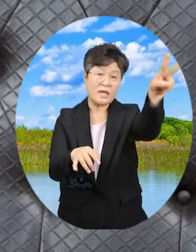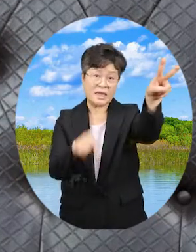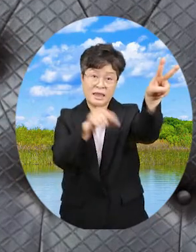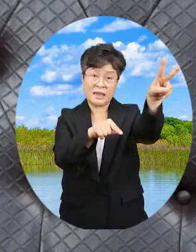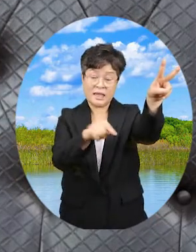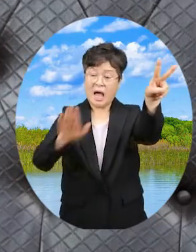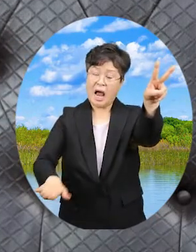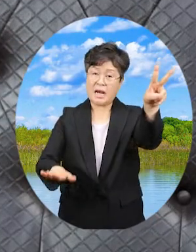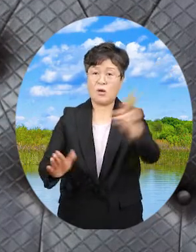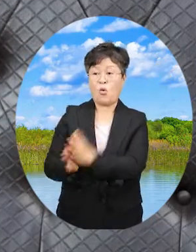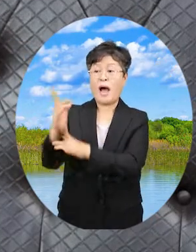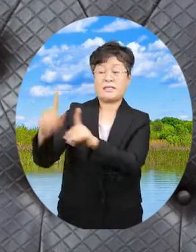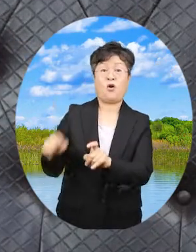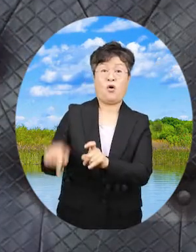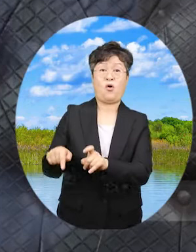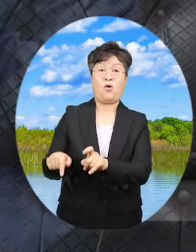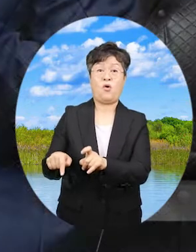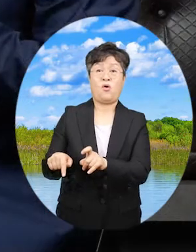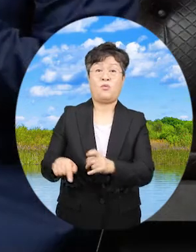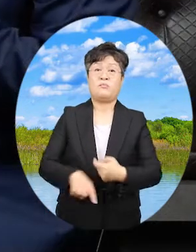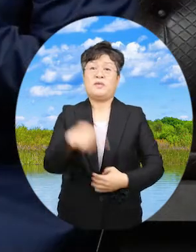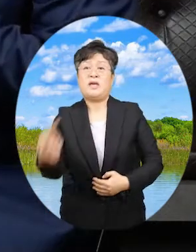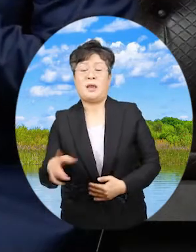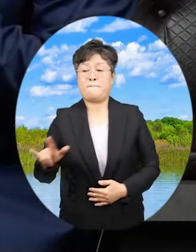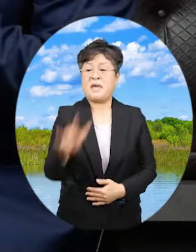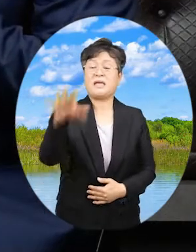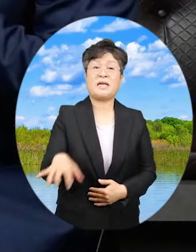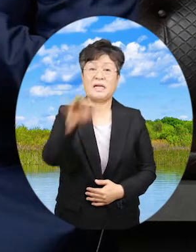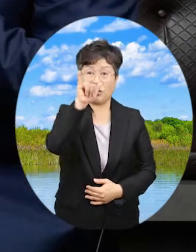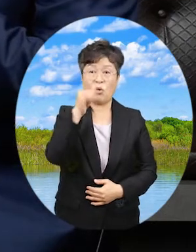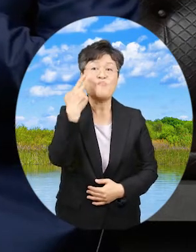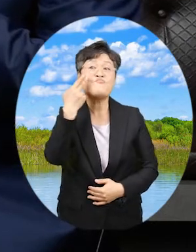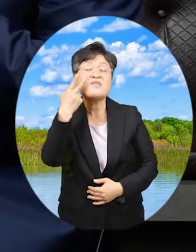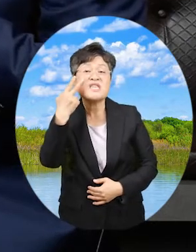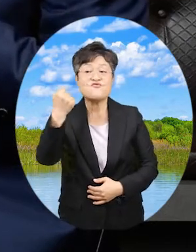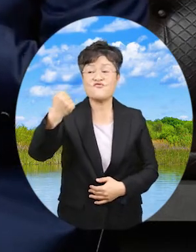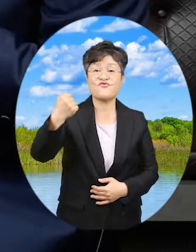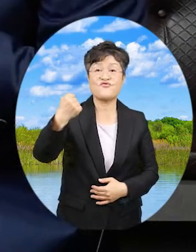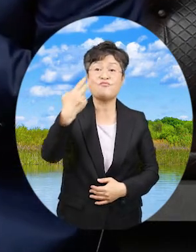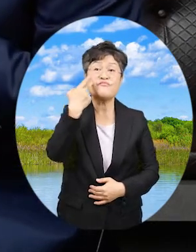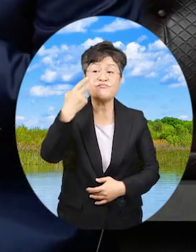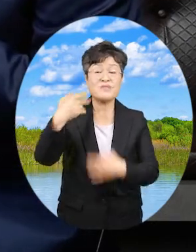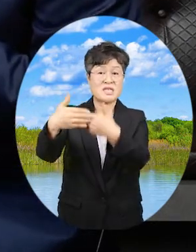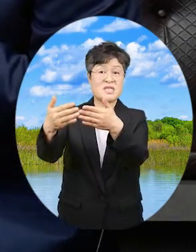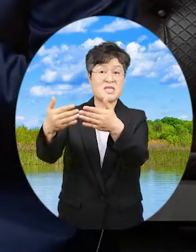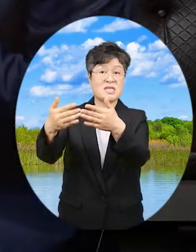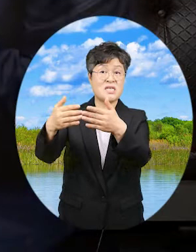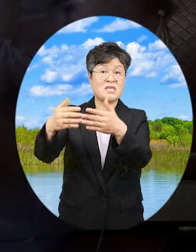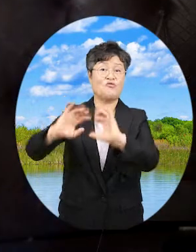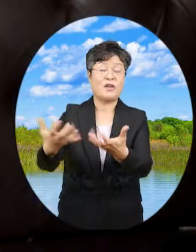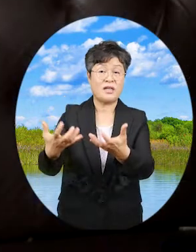측면에서 보면은 굉장히 중요한 하천 중에 하나라고 좀 생각하고 있습니다. 예, 그렇죠. 그럼 또 제가 질문 드리고 싶은